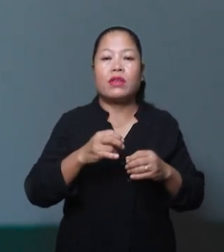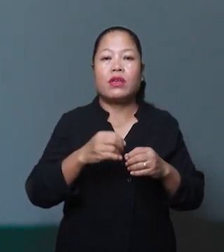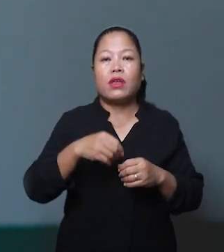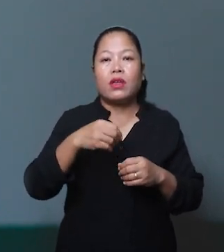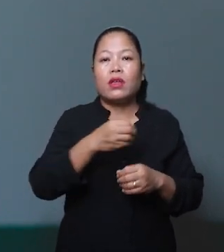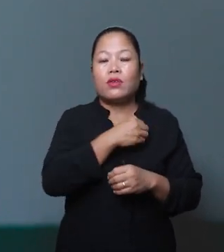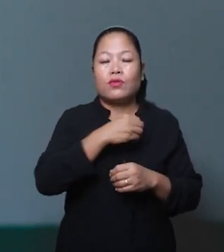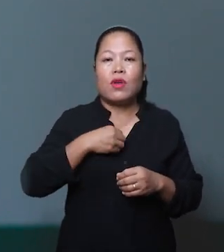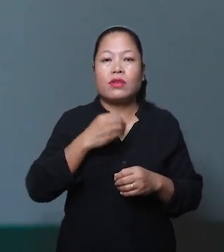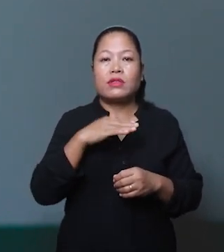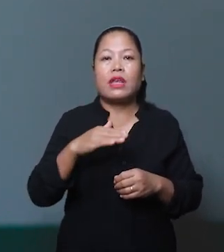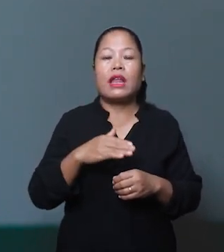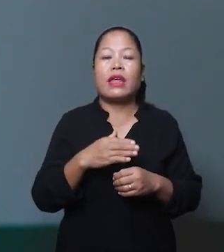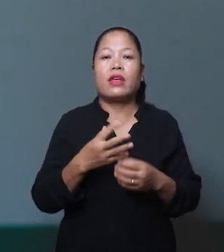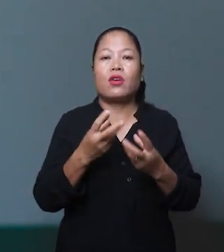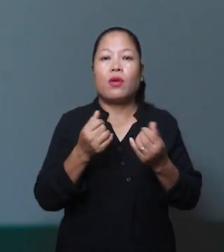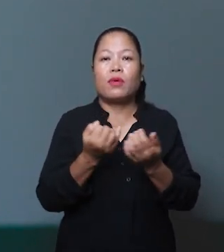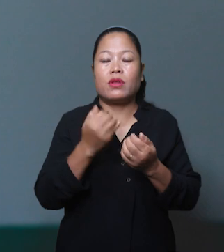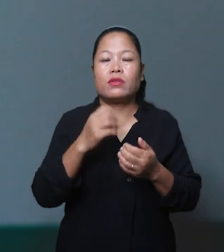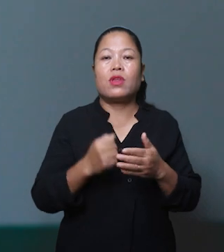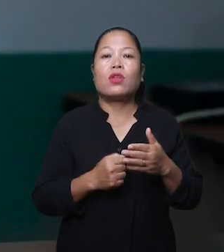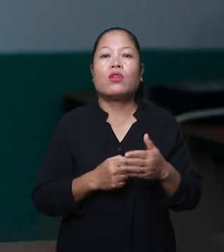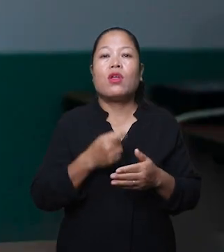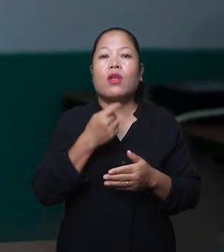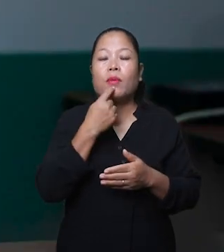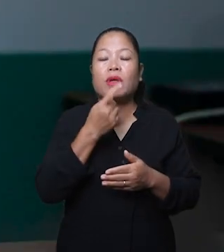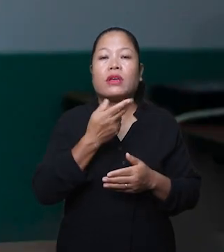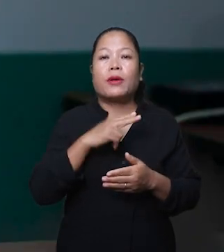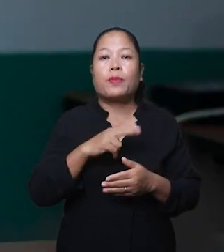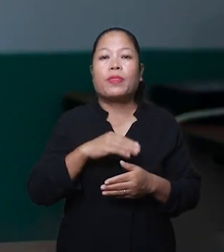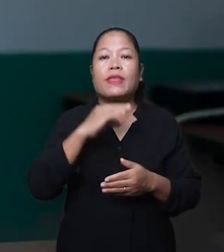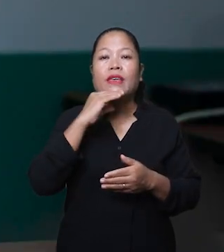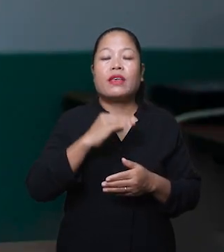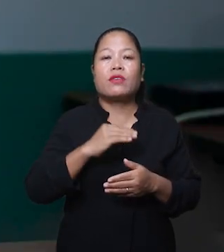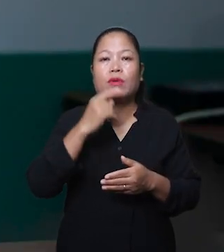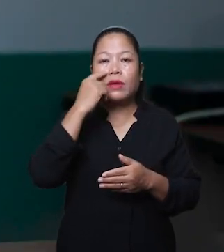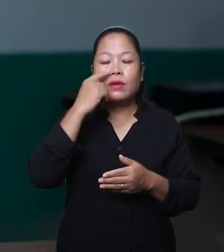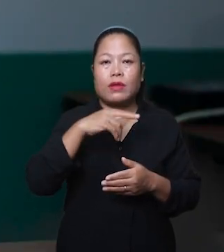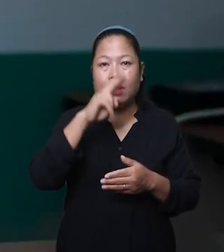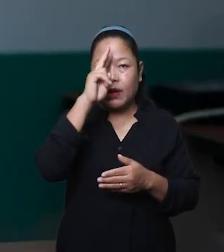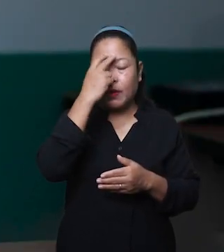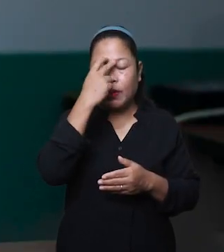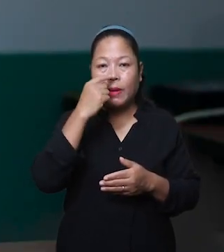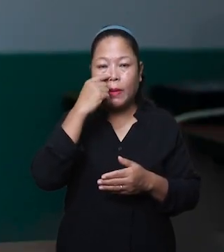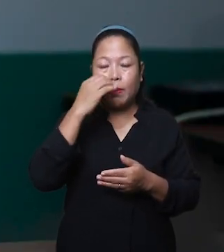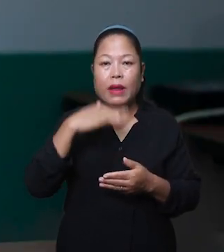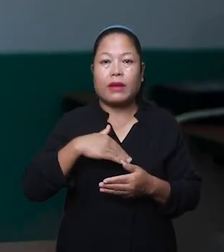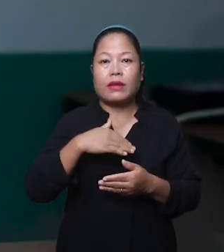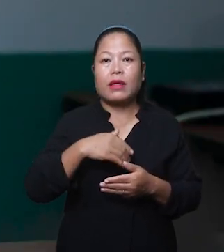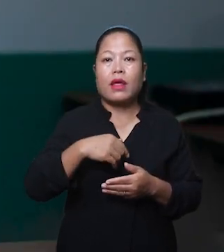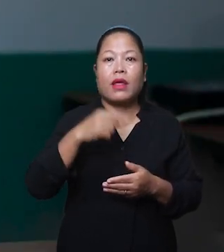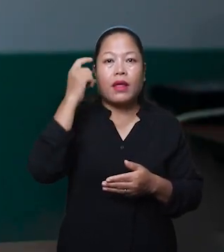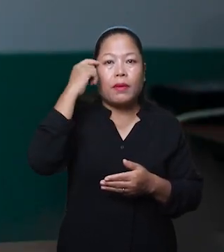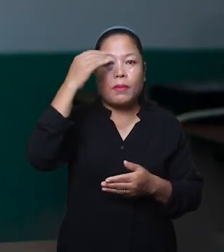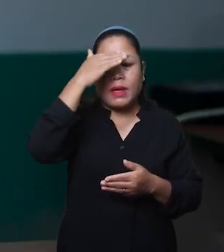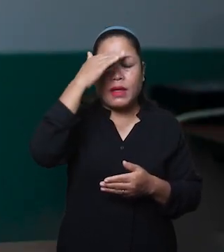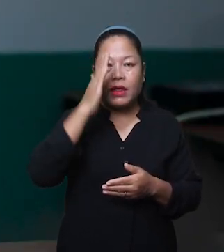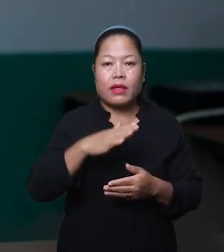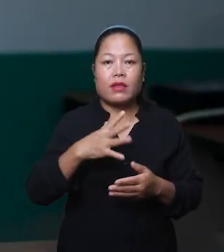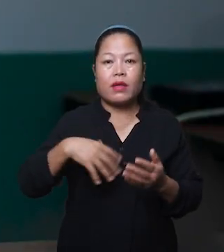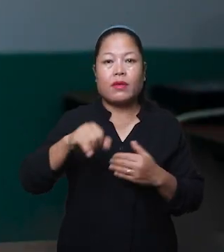ओभरअल स्वास्थ्यलाई चाहिँ यसले चाहिँ इम्प्रुभ गर्न सक्छ र म के भन्न चाहन्छु भने किशोर किशोरी तथा बालबालिकामा भएका मानसिक